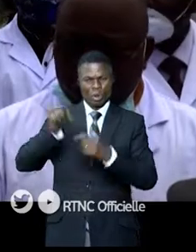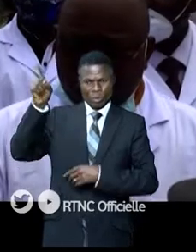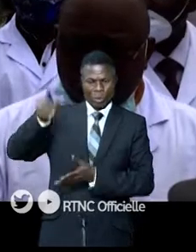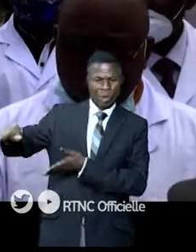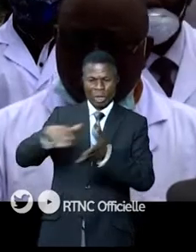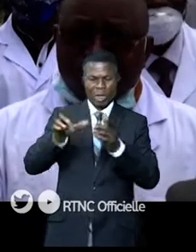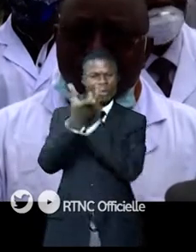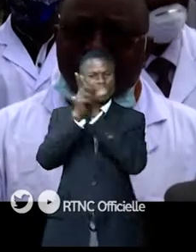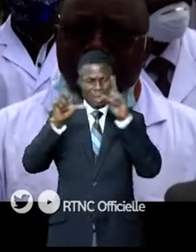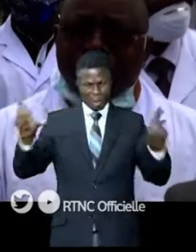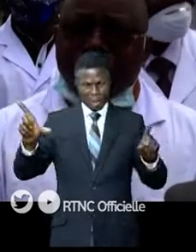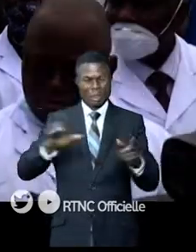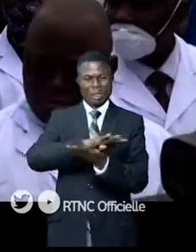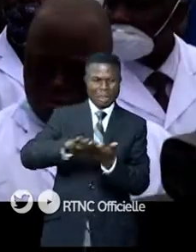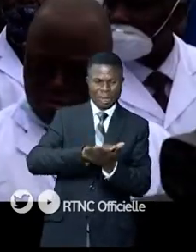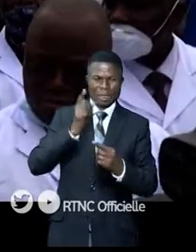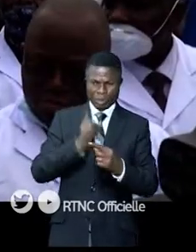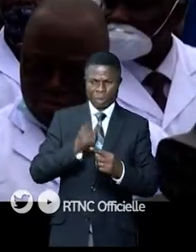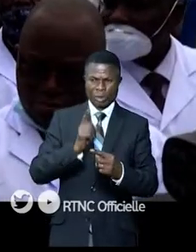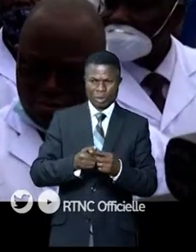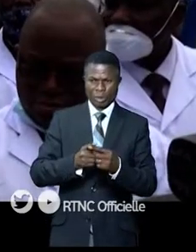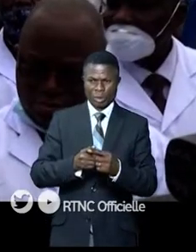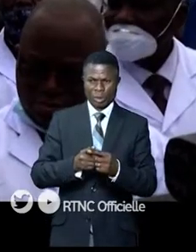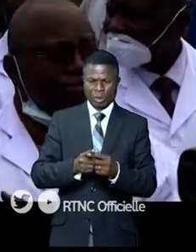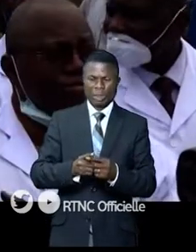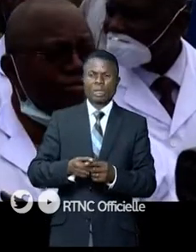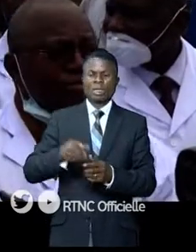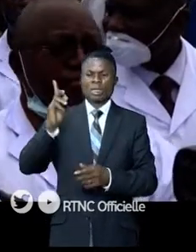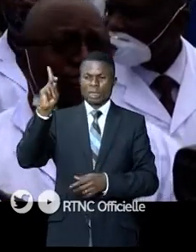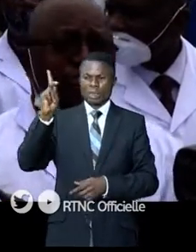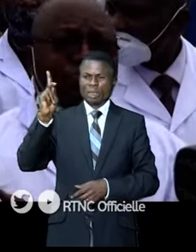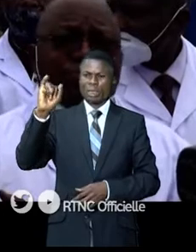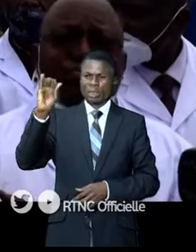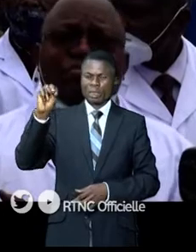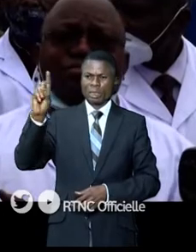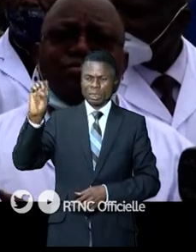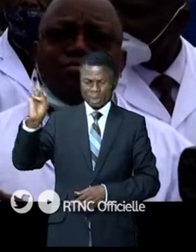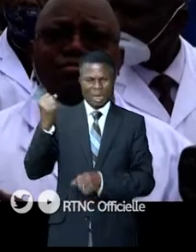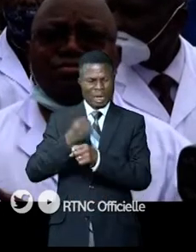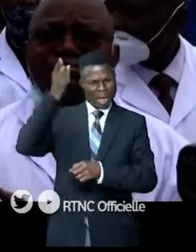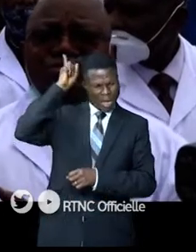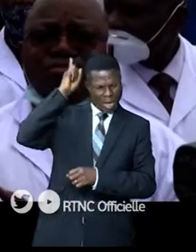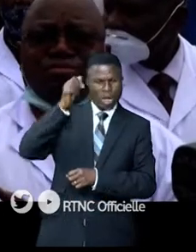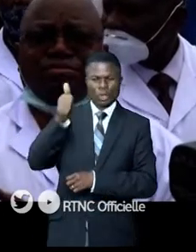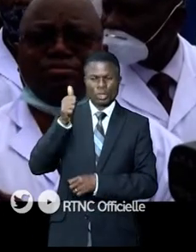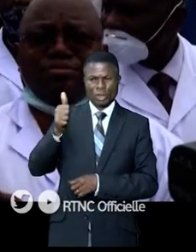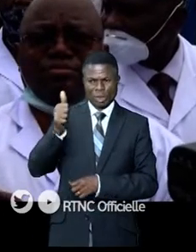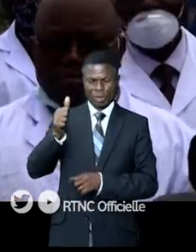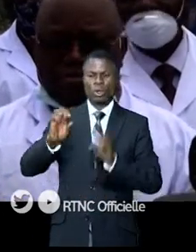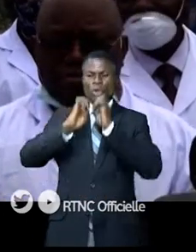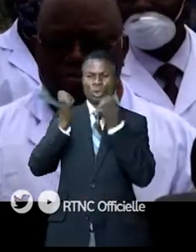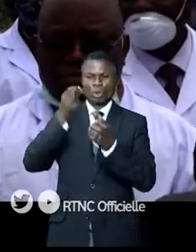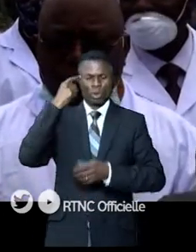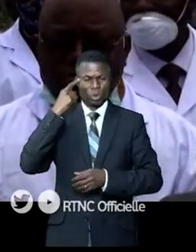l'avenue Libération, ce sera le bétonnage. Sur Kindele, il y a des travaux qui avaient commencé au mois de janvier avec l'entreprise Ngwe.